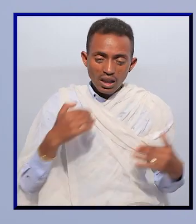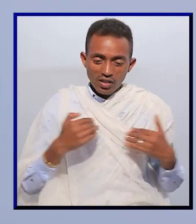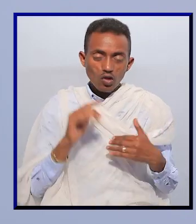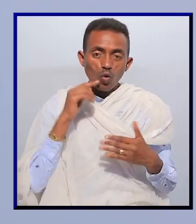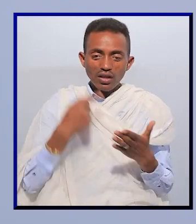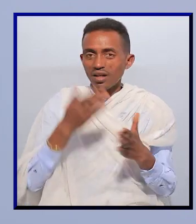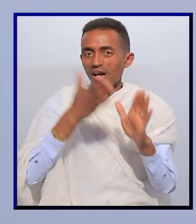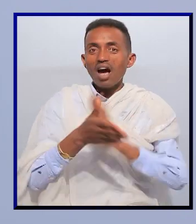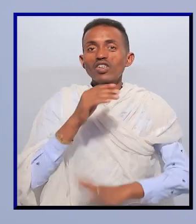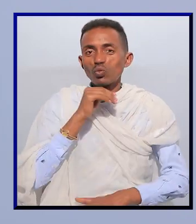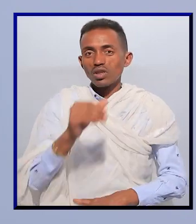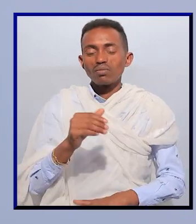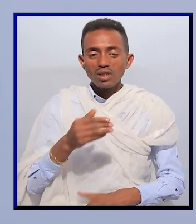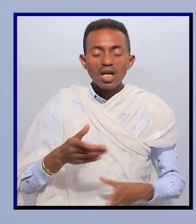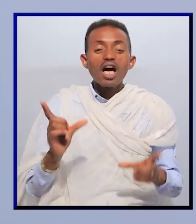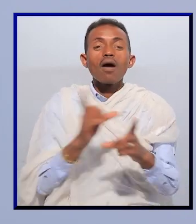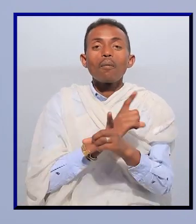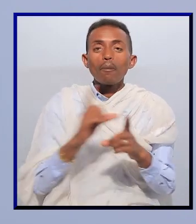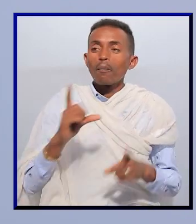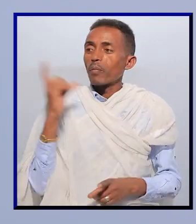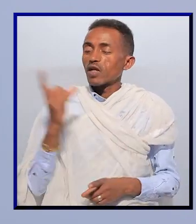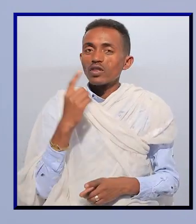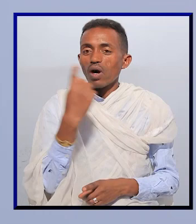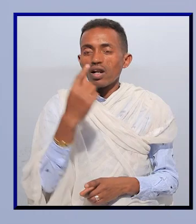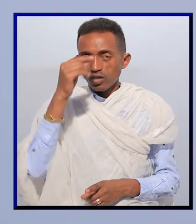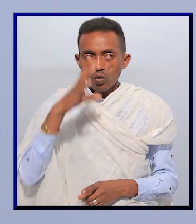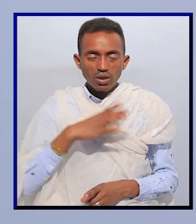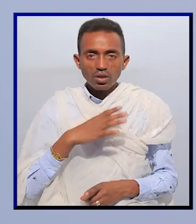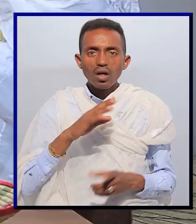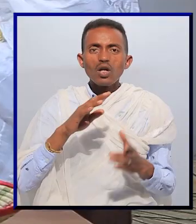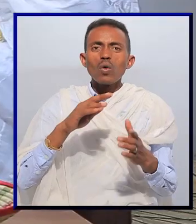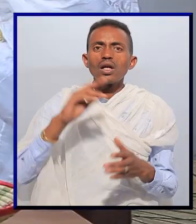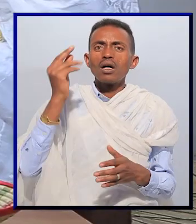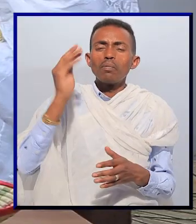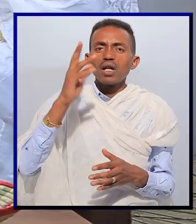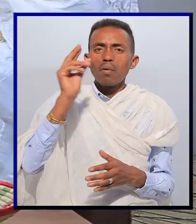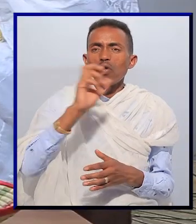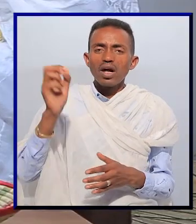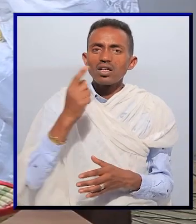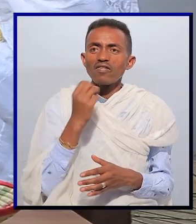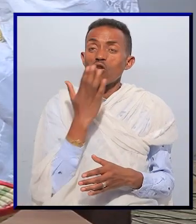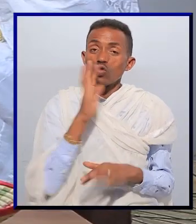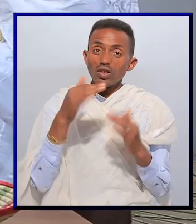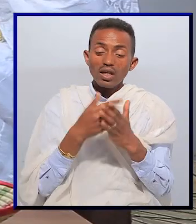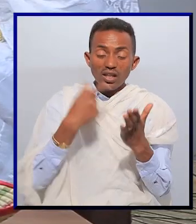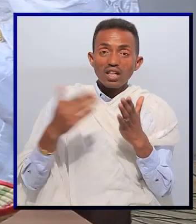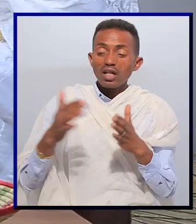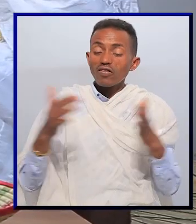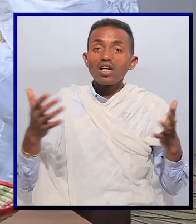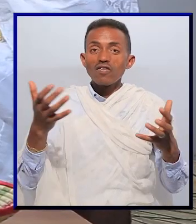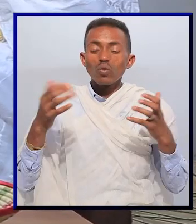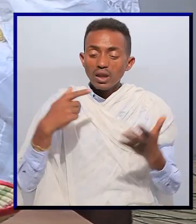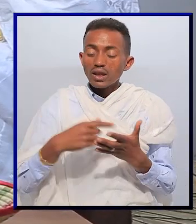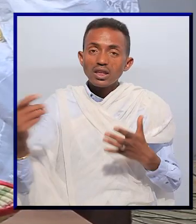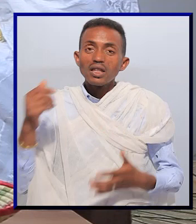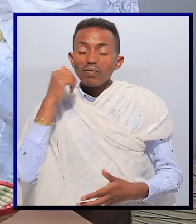በተፈጥሮ አንዳንድ ምዕራባውያን ይሄ ነገር እንዲስፋፋ የሚፈልጉት ይቺ ሴት ሴት ሆና ሴትን